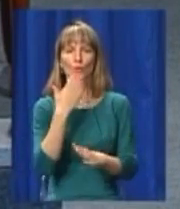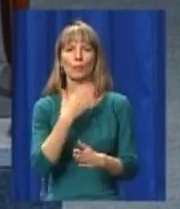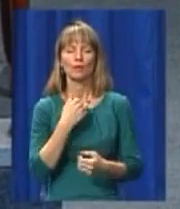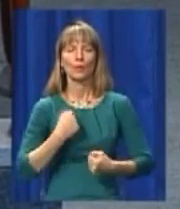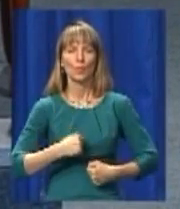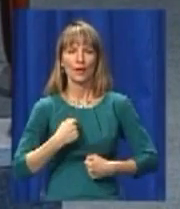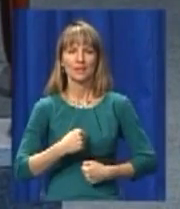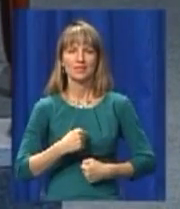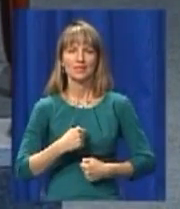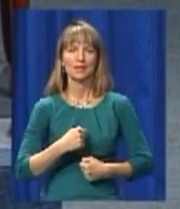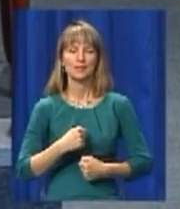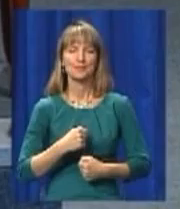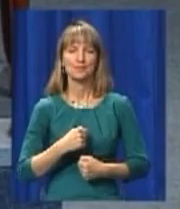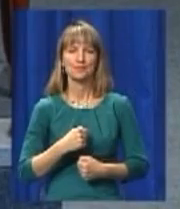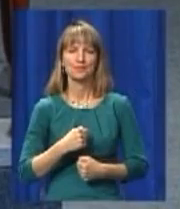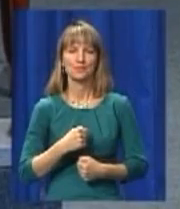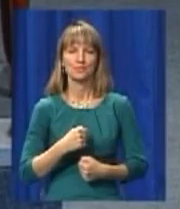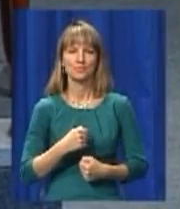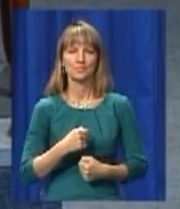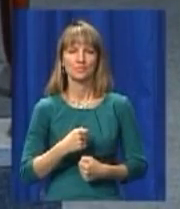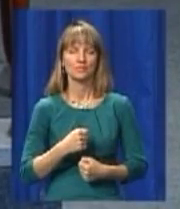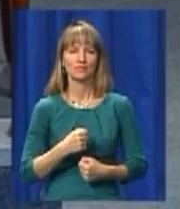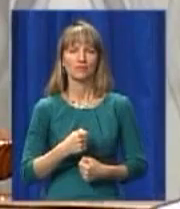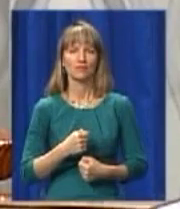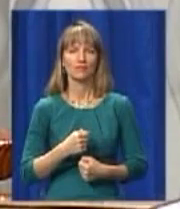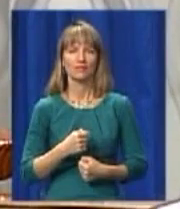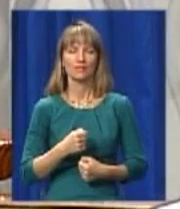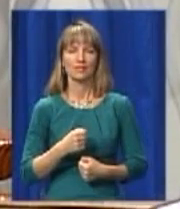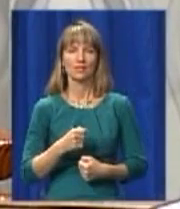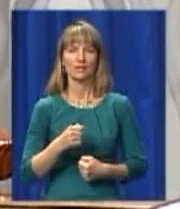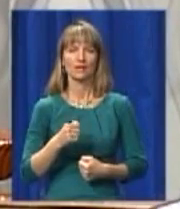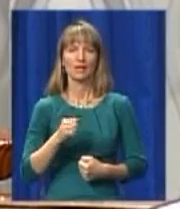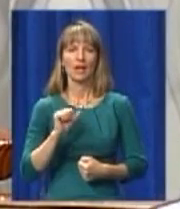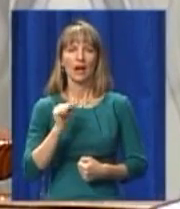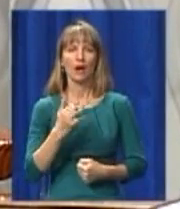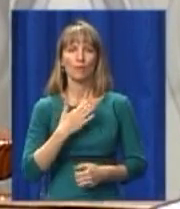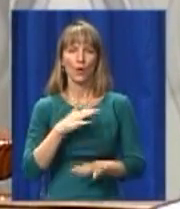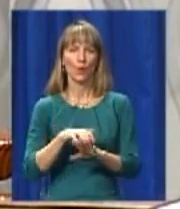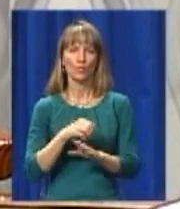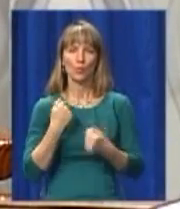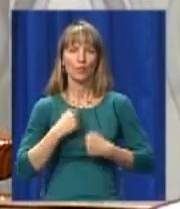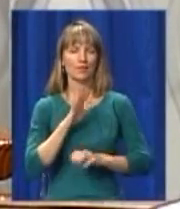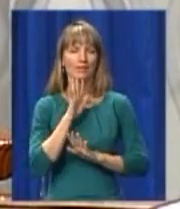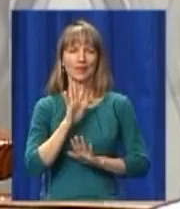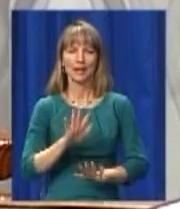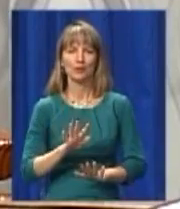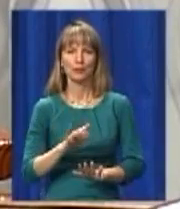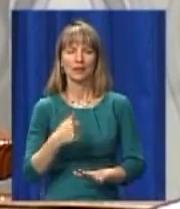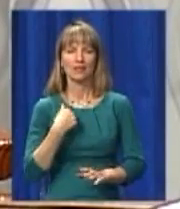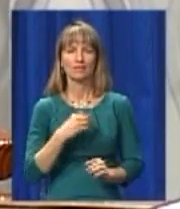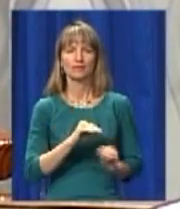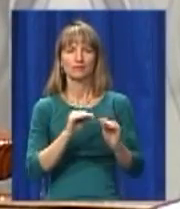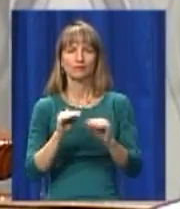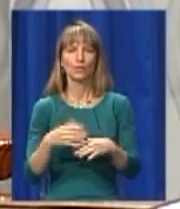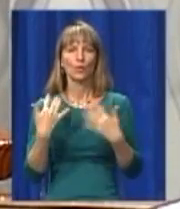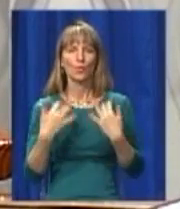купаться. Бывают, да, выключения, так, бывают взагалі люблять, только сами просятся, ну, помыть меня. А мой, ну, капец, не любит просто, ну, вообще. Я его ложу в ванну,